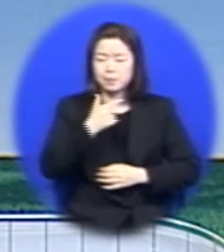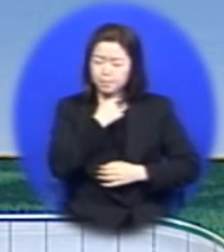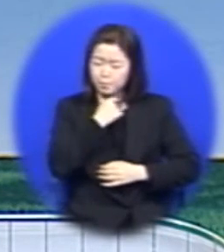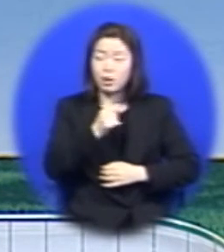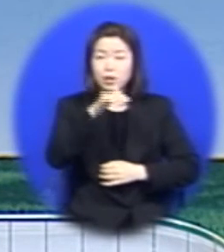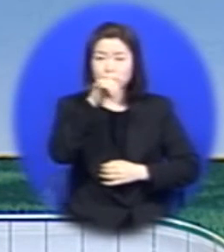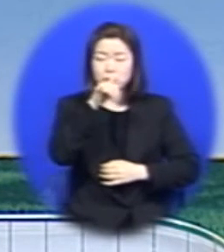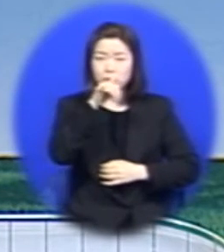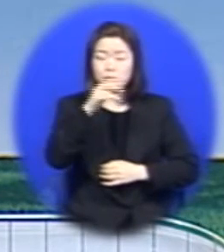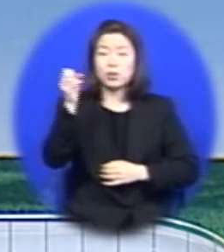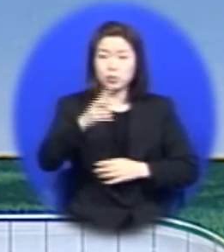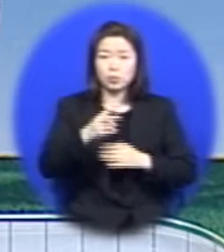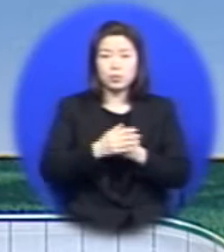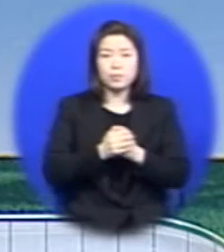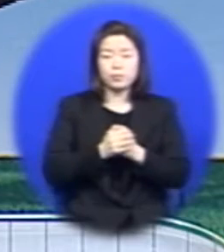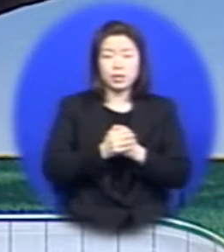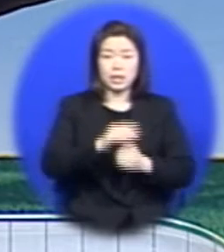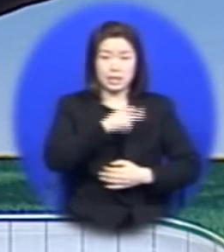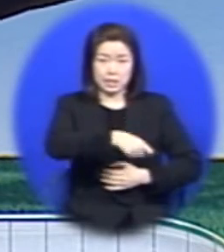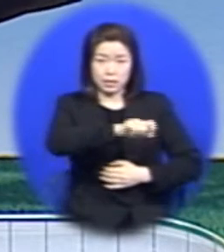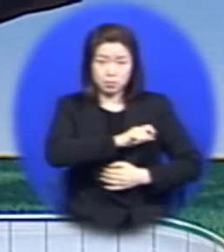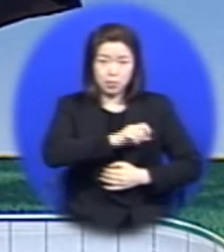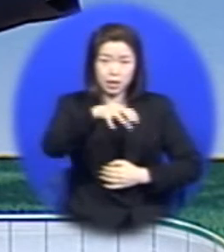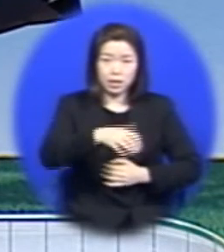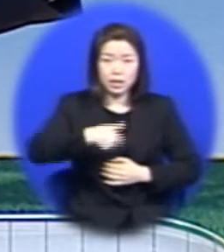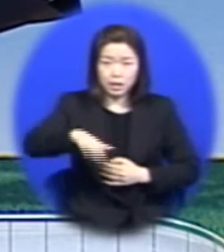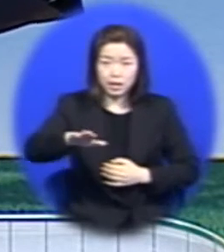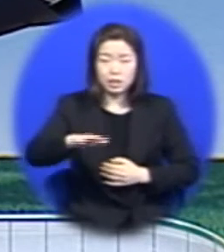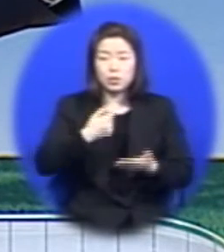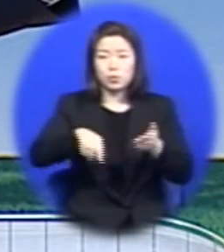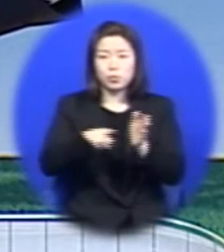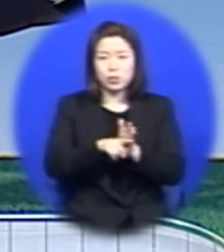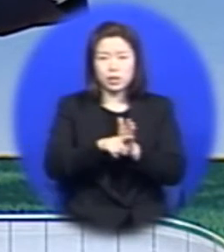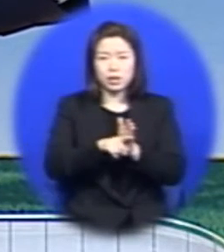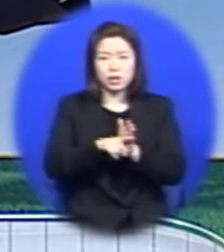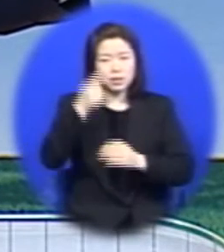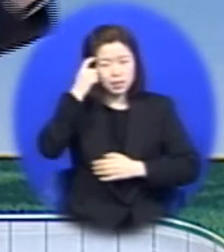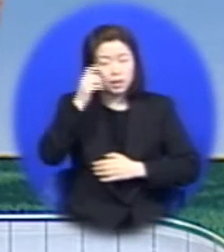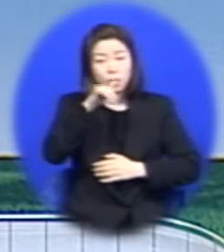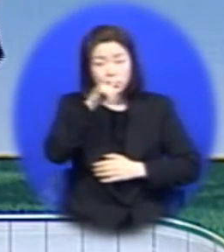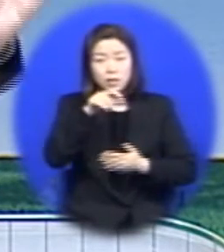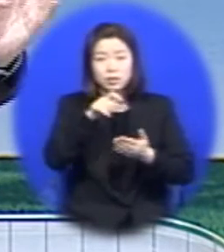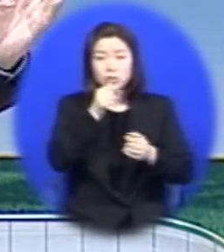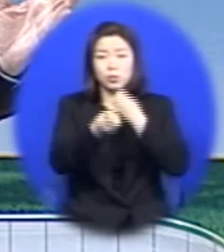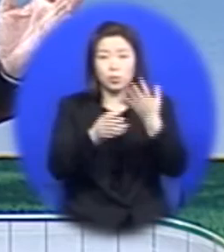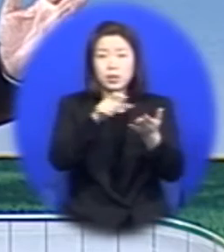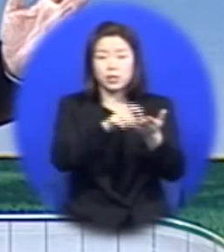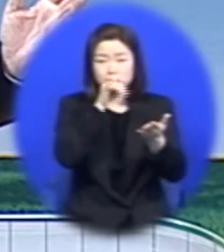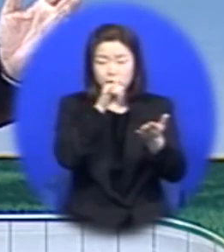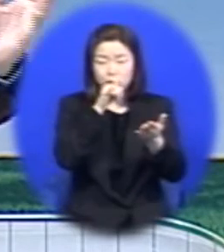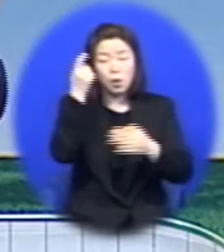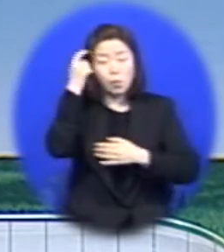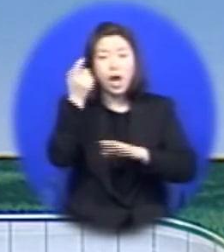있었고 그리고 스페인까지 가려고 계획을 하고 있음을 그가 고백을 합니다. 이방인에게 복음을 전해야